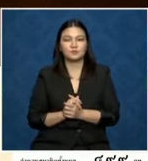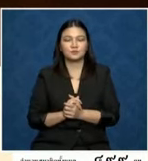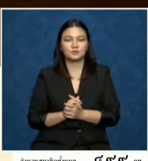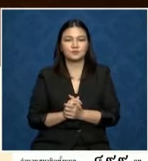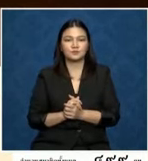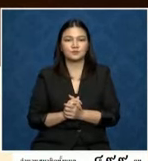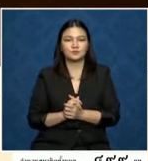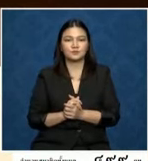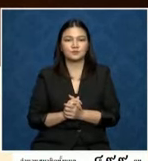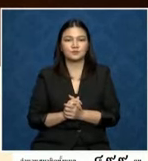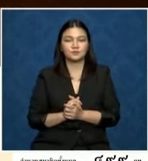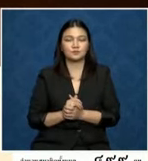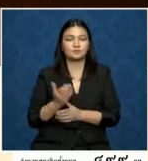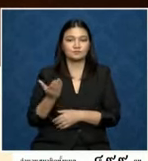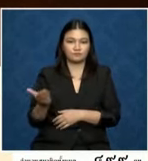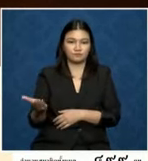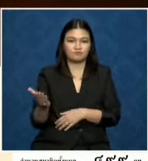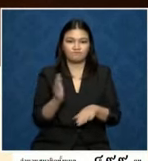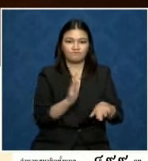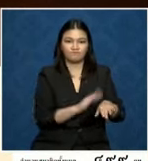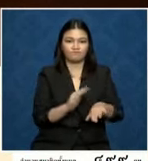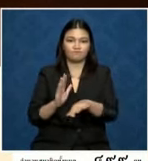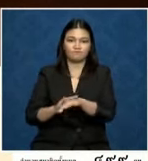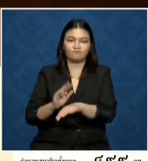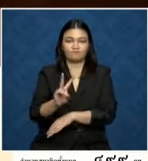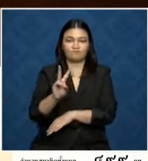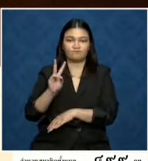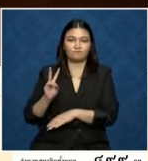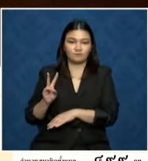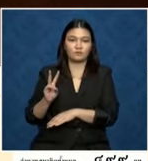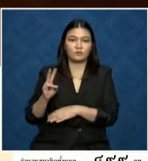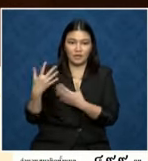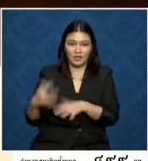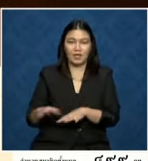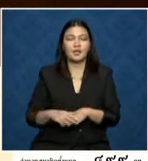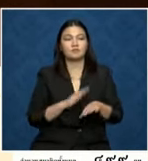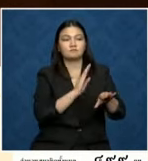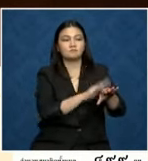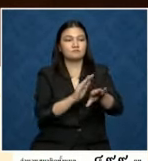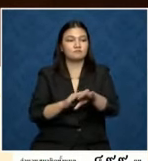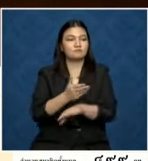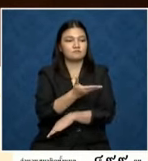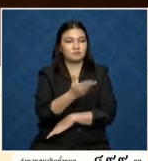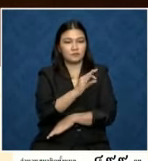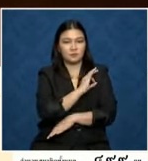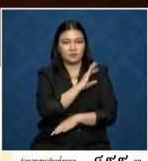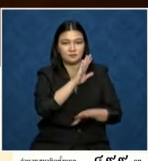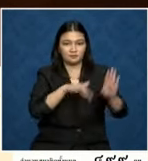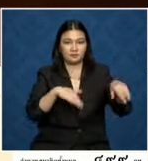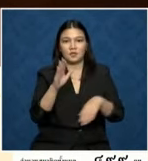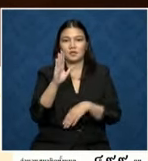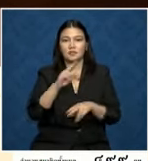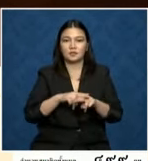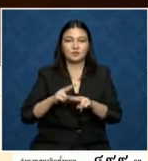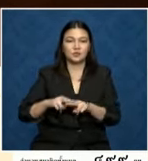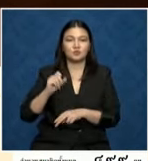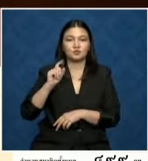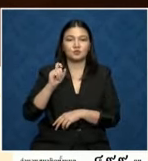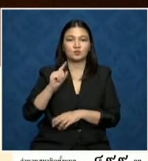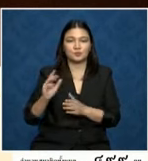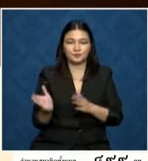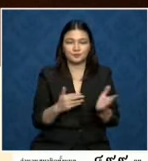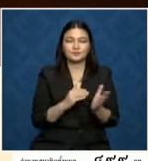วิปนะครับช่วยตามอีก2ท่านนะครับสุดท้ายแล้วครับเดี๋ยวจะโหวตนะครับท่านต่อไปนะครับท่านอนุชาบูรพ